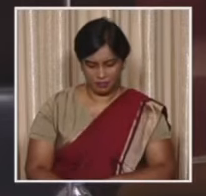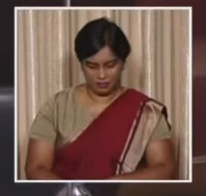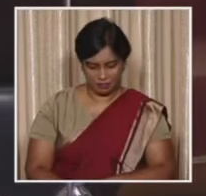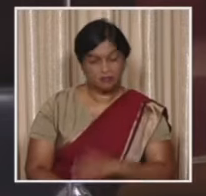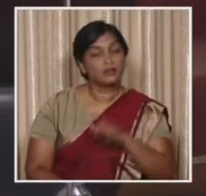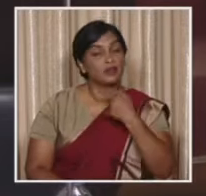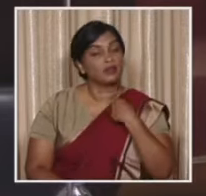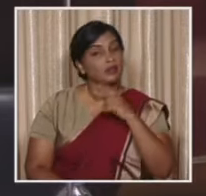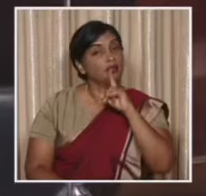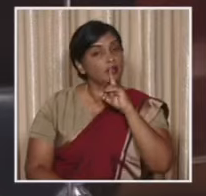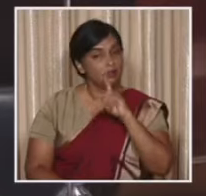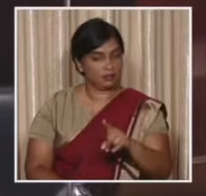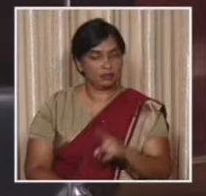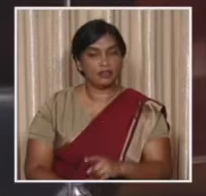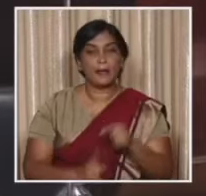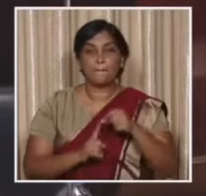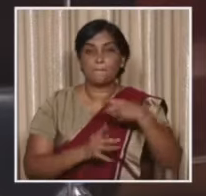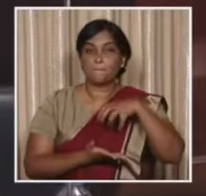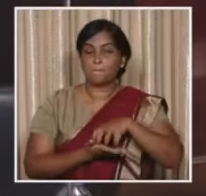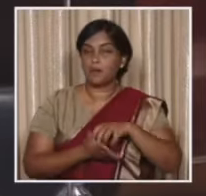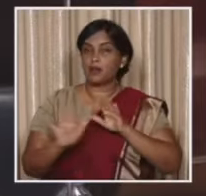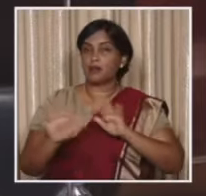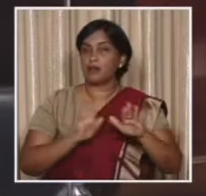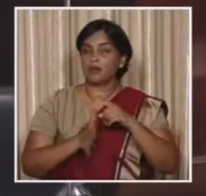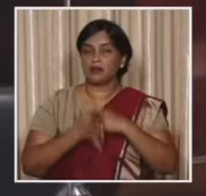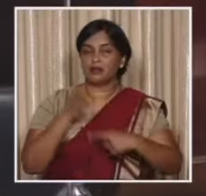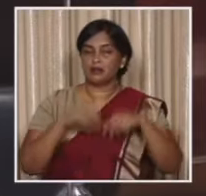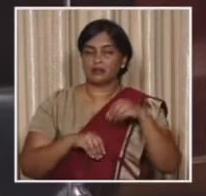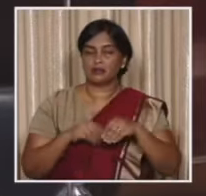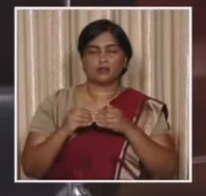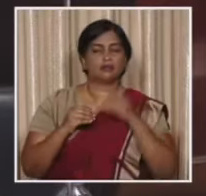කියන්නේ පළාත් පාලන මැතිවරණය කල් දැම්මා.